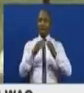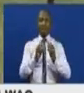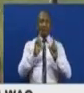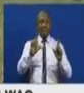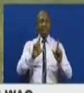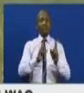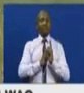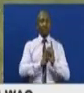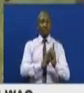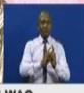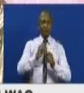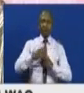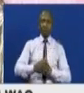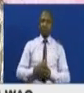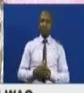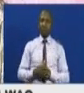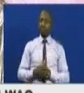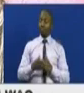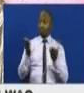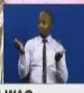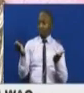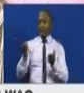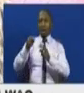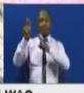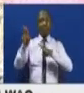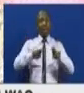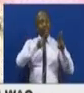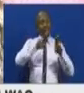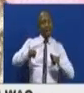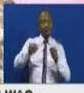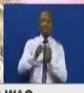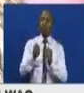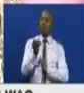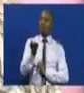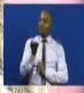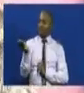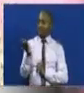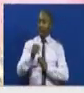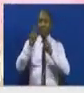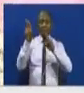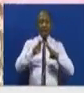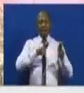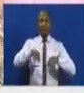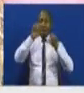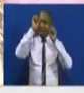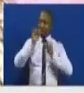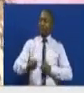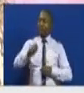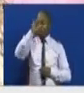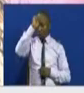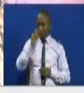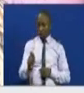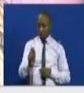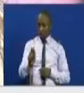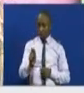wachezaji. Unajua mkataba ni kitu kingine. Mkataba kila siku unatakiwa uheshimike, kwa sababu katika mkataba